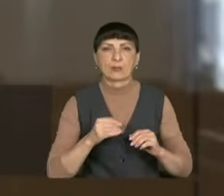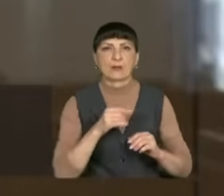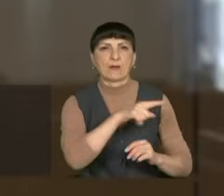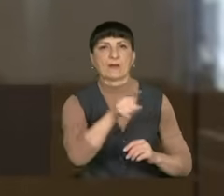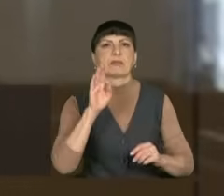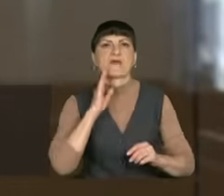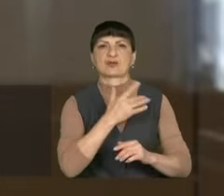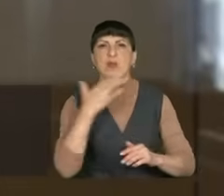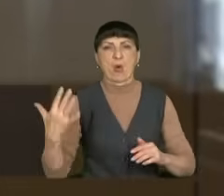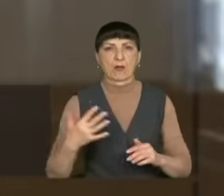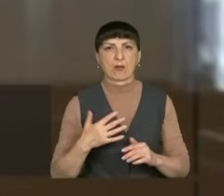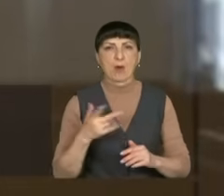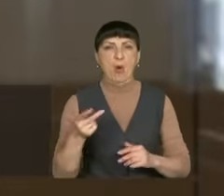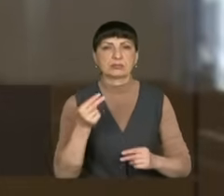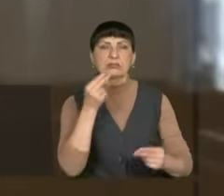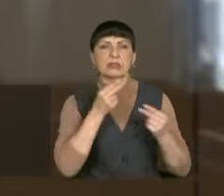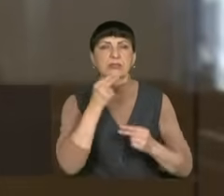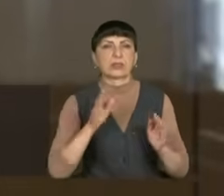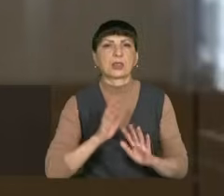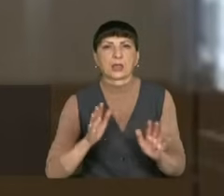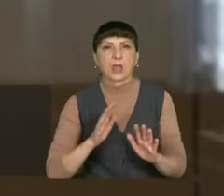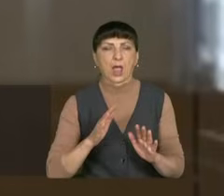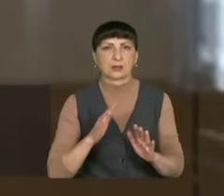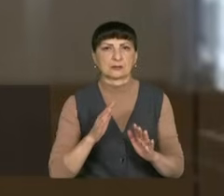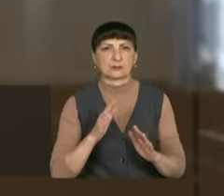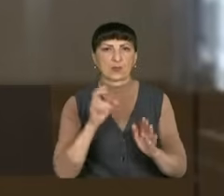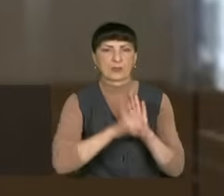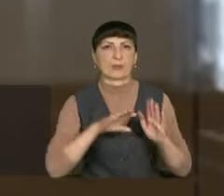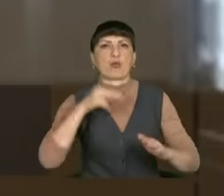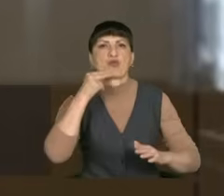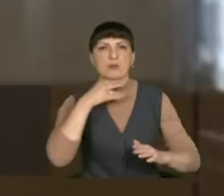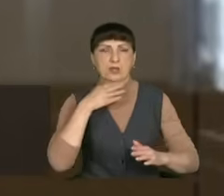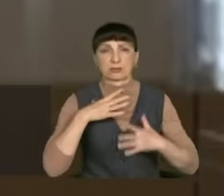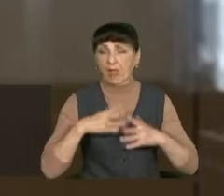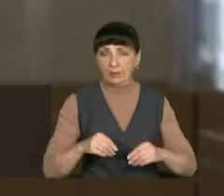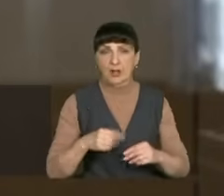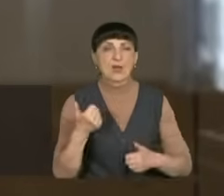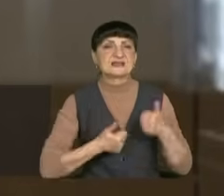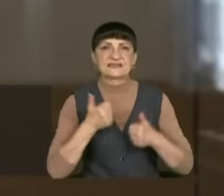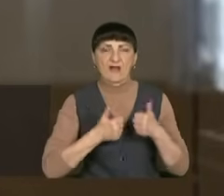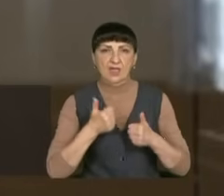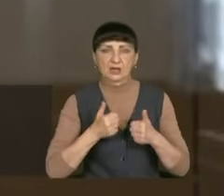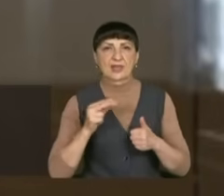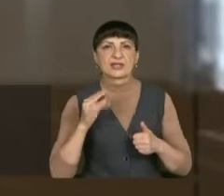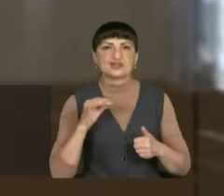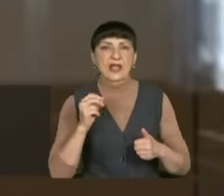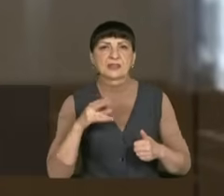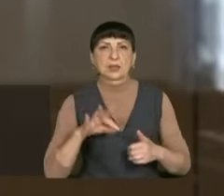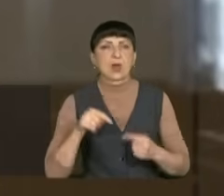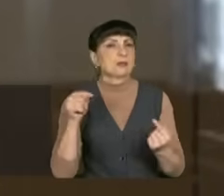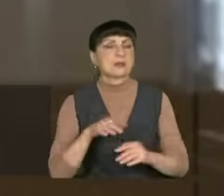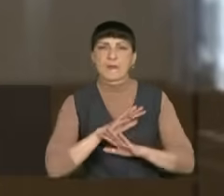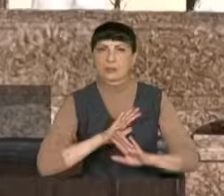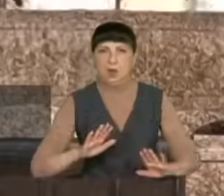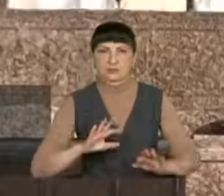жертв. Он не ел также жертв. Поэтому сравнение с Чикатило